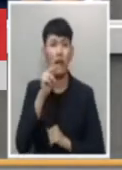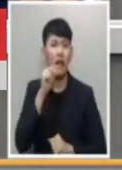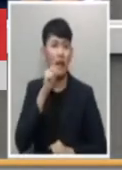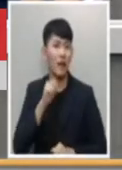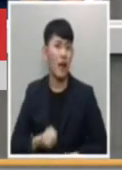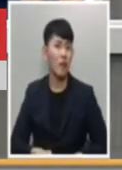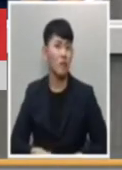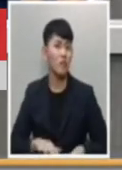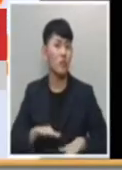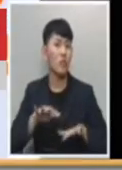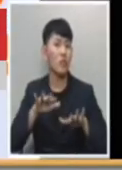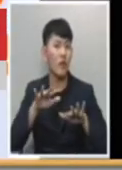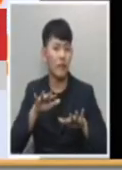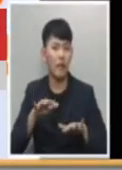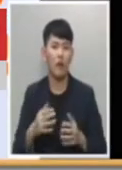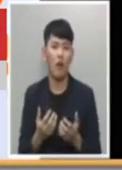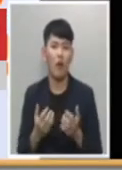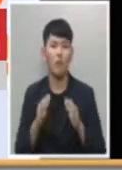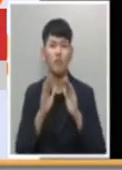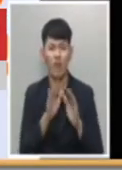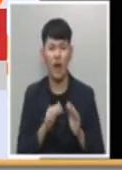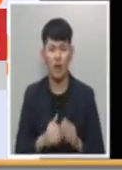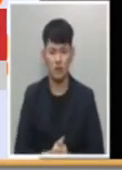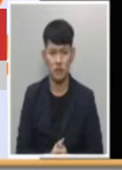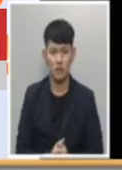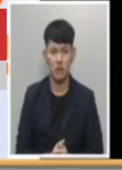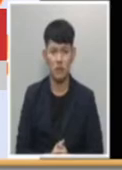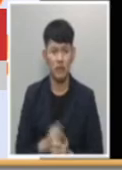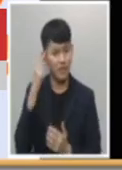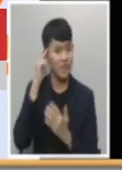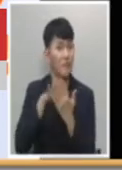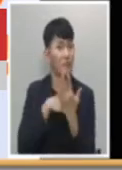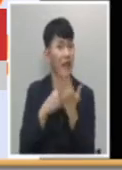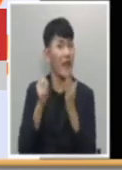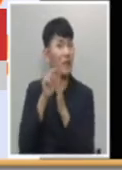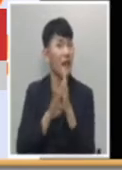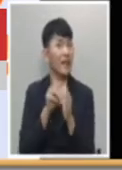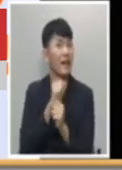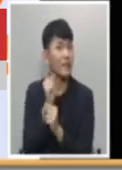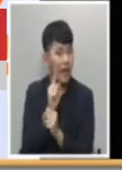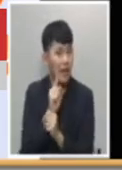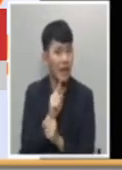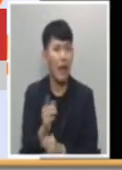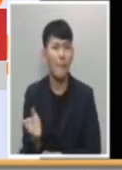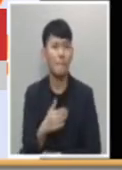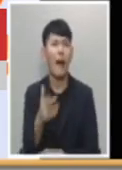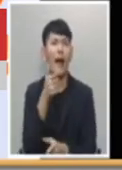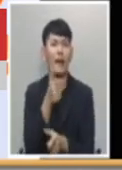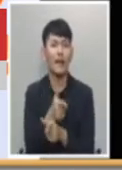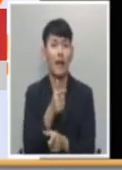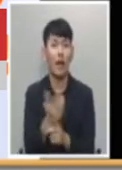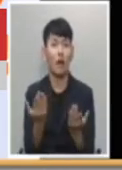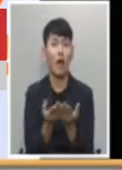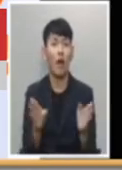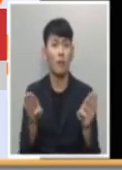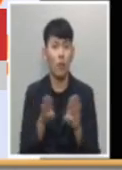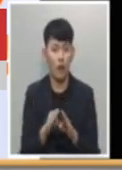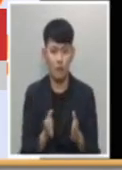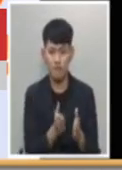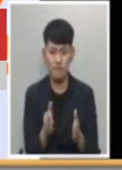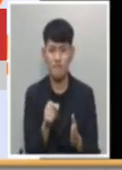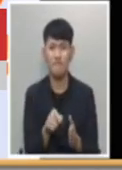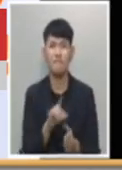ป่าวันนี้ท่านมีนโยบายให้เลี้ยงป่าครับครอบครัวละ800ตัวนะครับรูปถัด